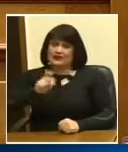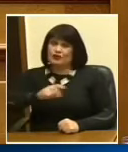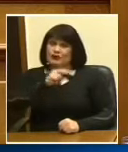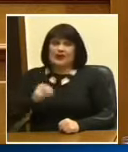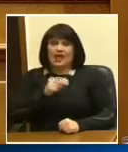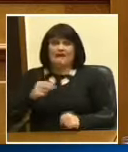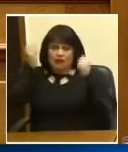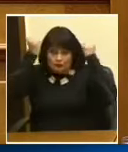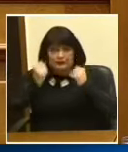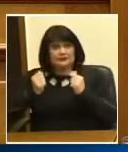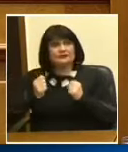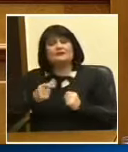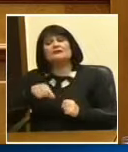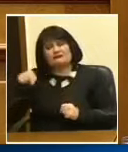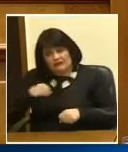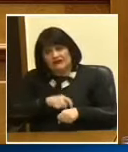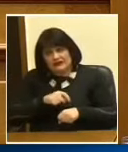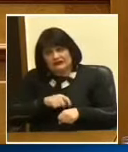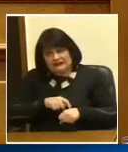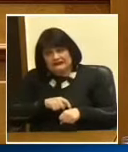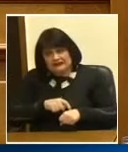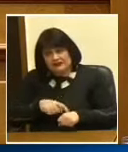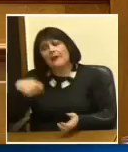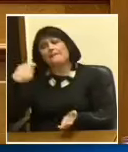τον λογαριασμό εξακολουθούμε και σήμερα